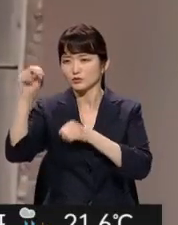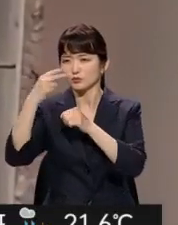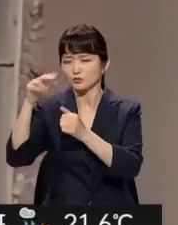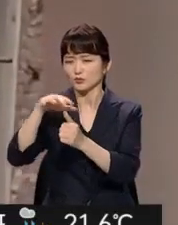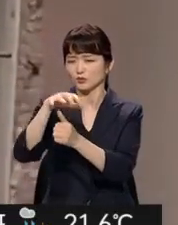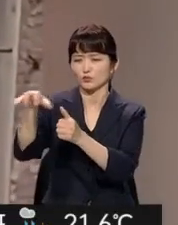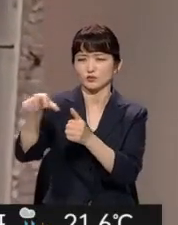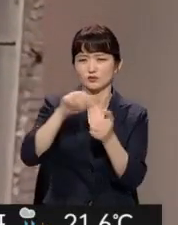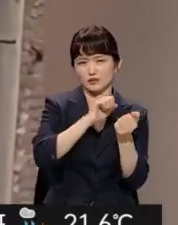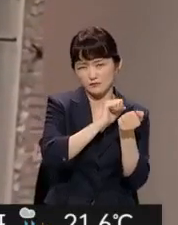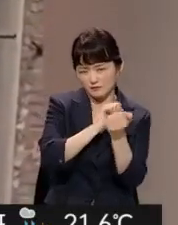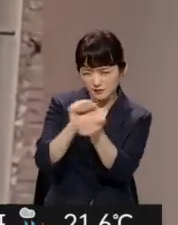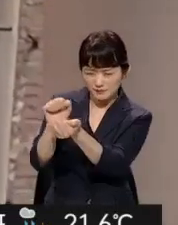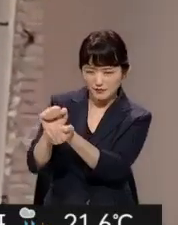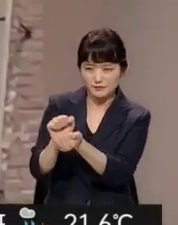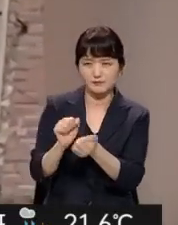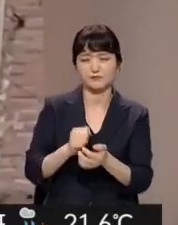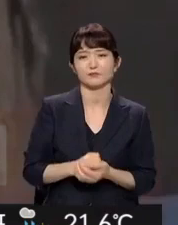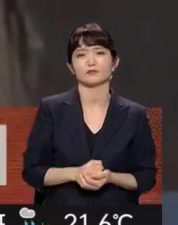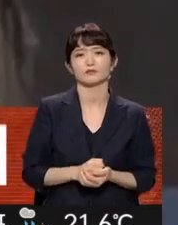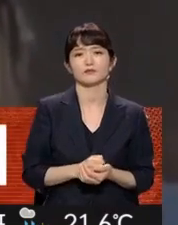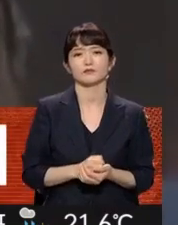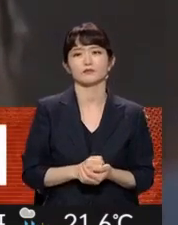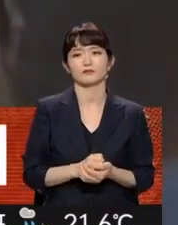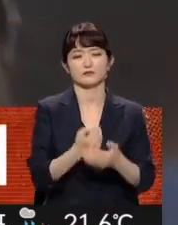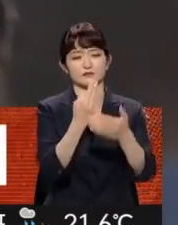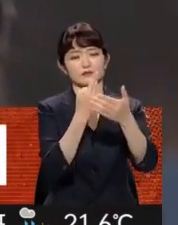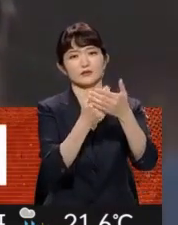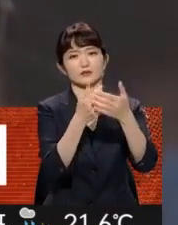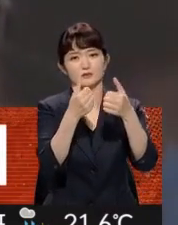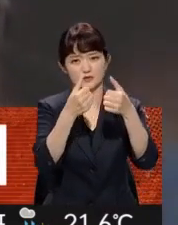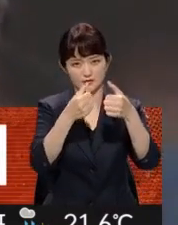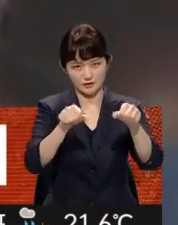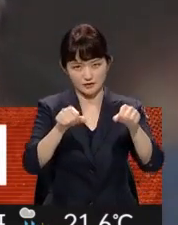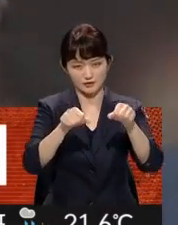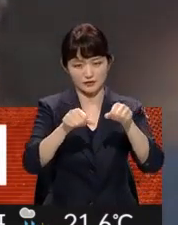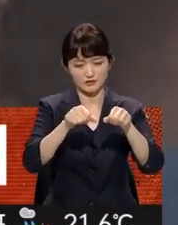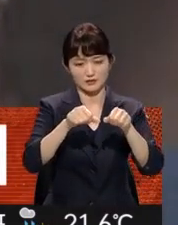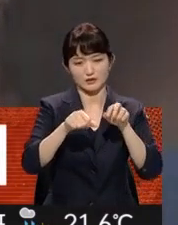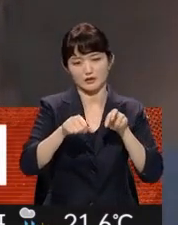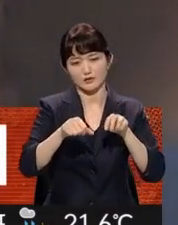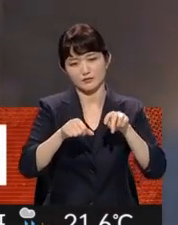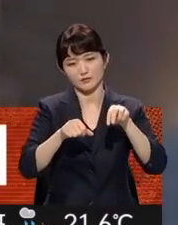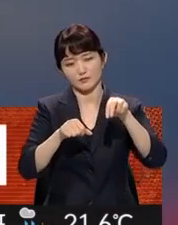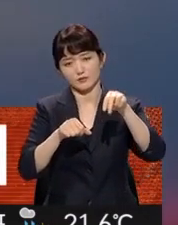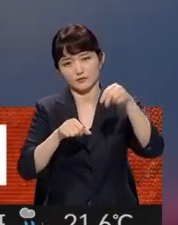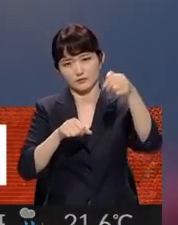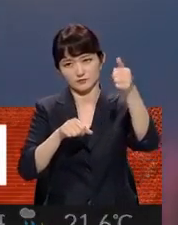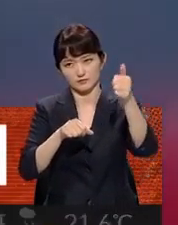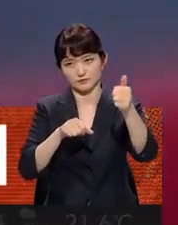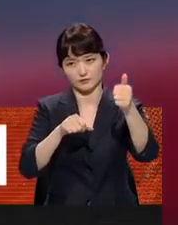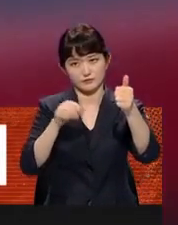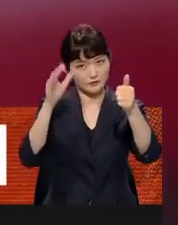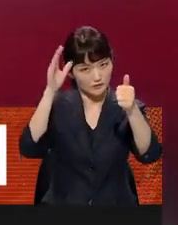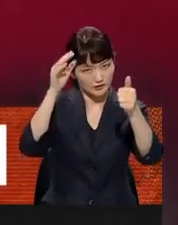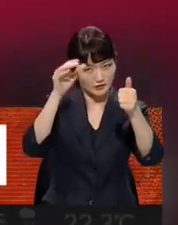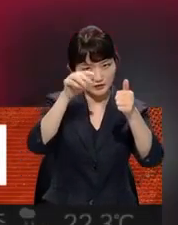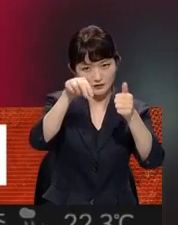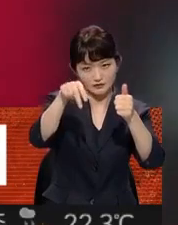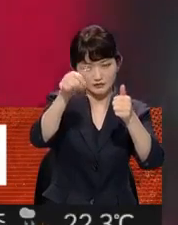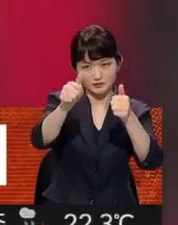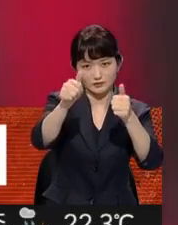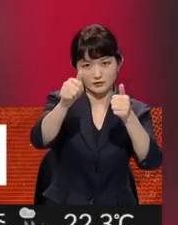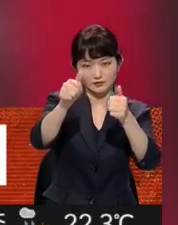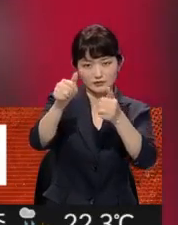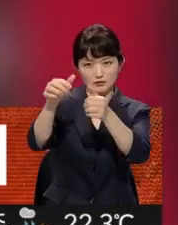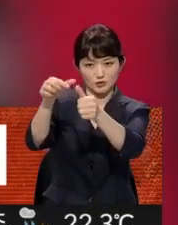남성은 창문 유리창까지 깨서 창문에 발을 들여서 올라가서 가장자리에 위태롭게 앉아 있는 궤도 구조를 했고